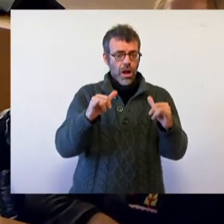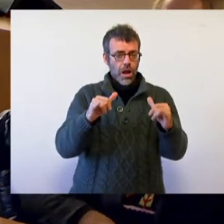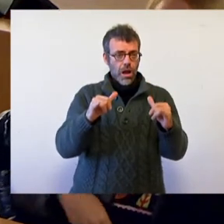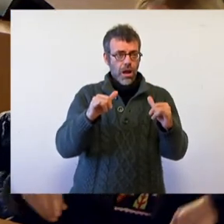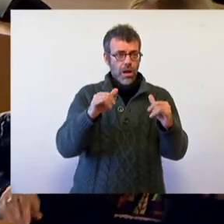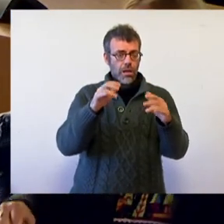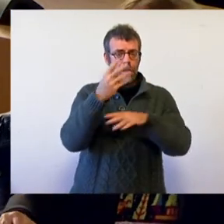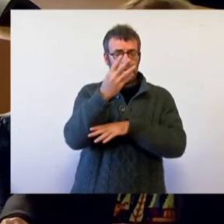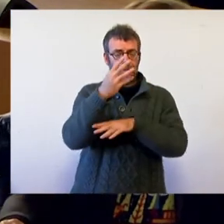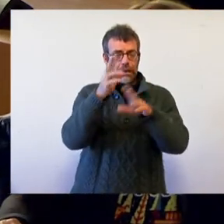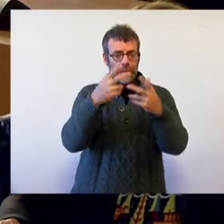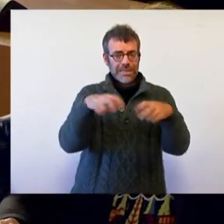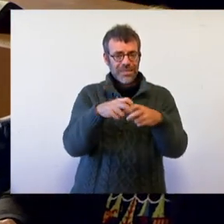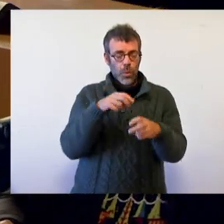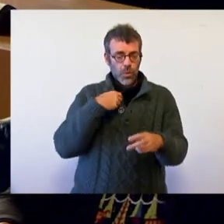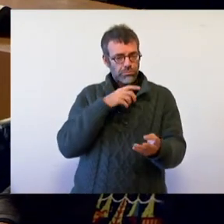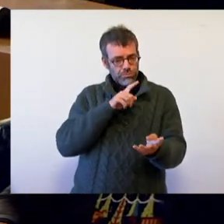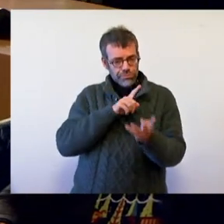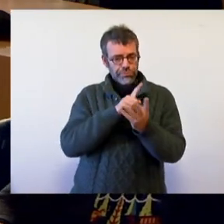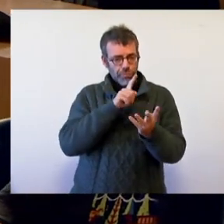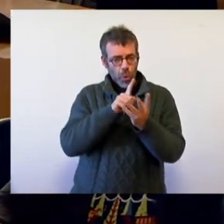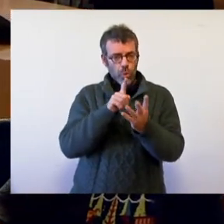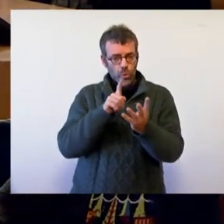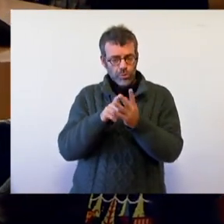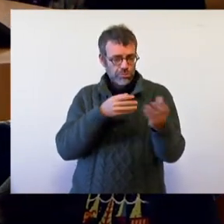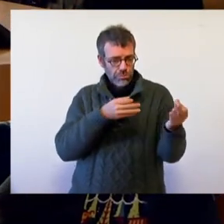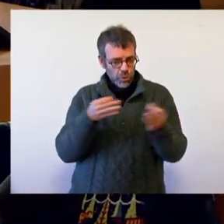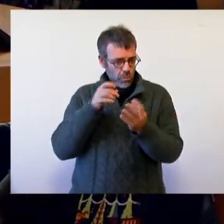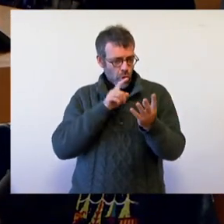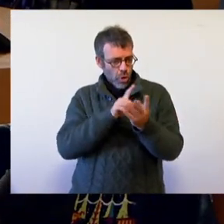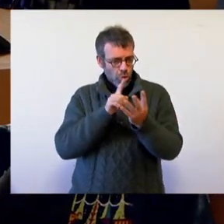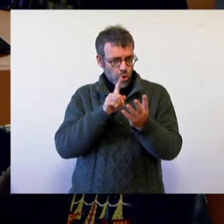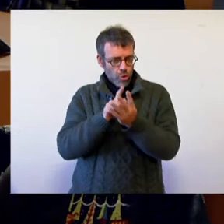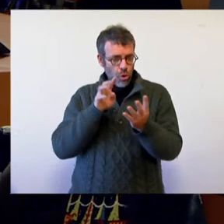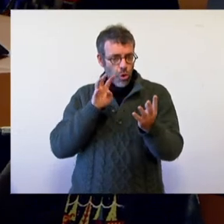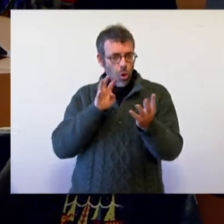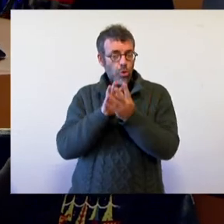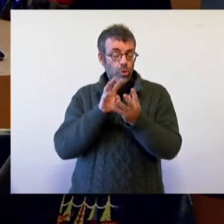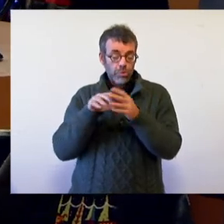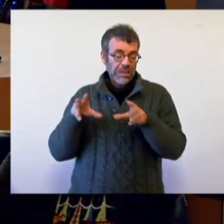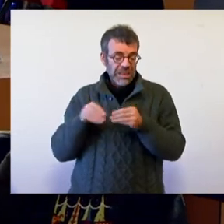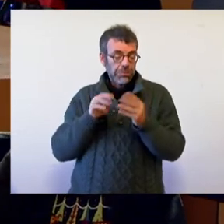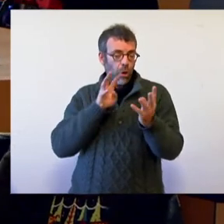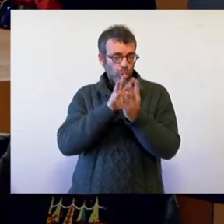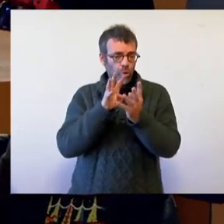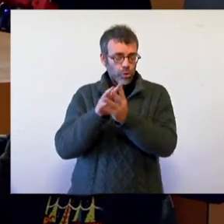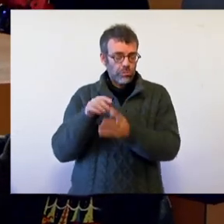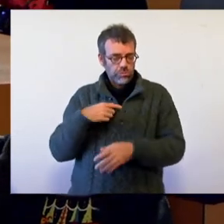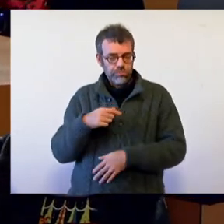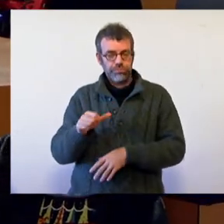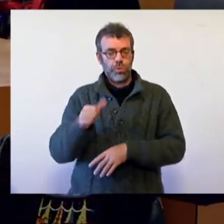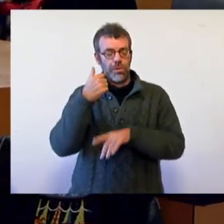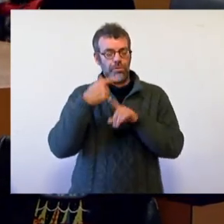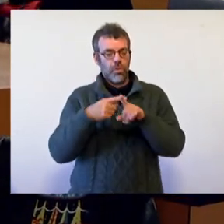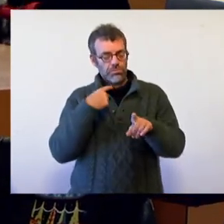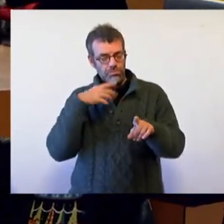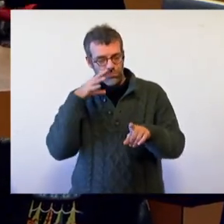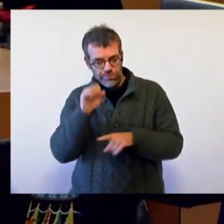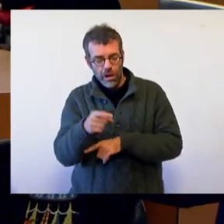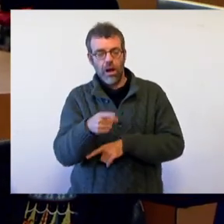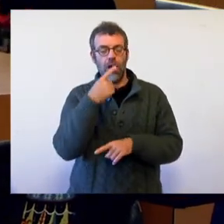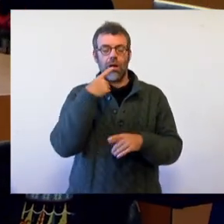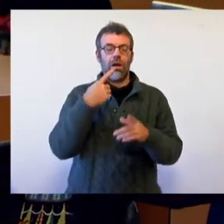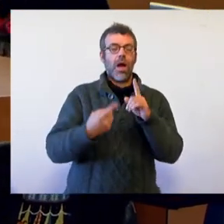les rencontrez aussi régulièrement, ont dû vous dire que nous avons, pour la première fois, pris ce problème à bras-le-corps.